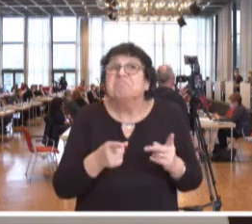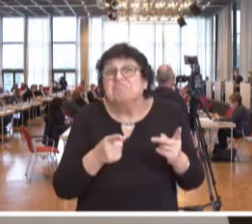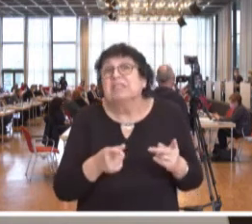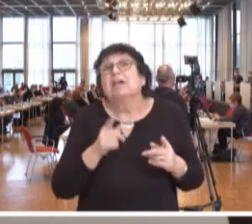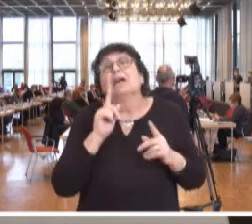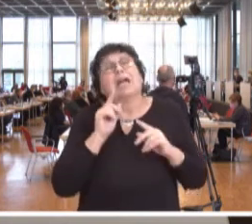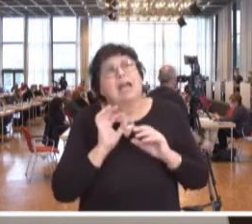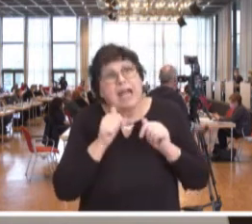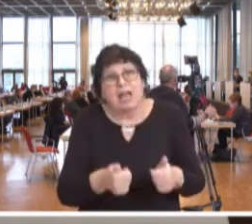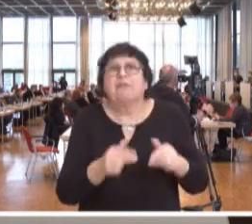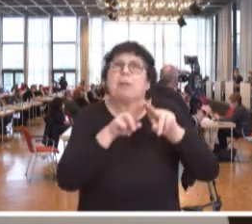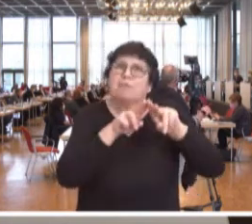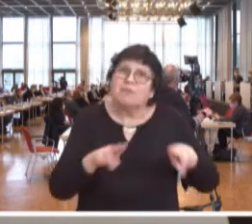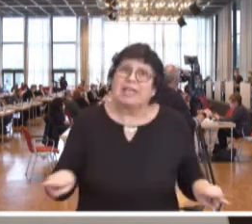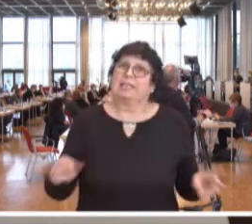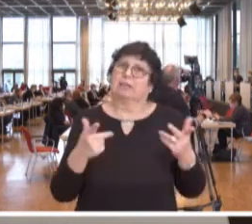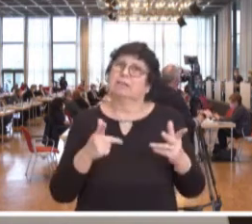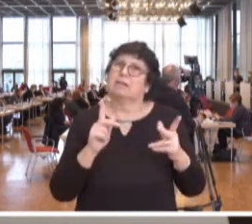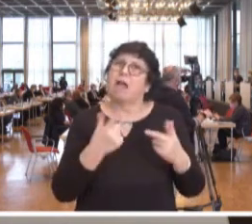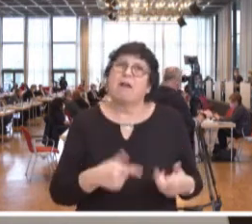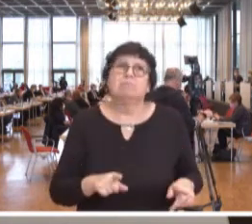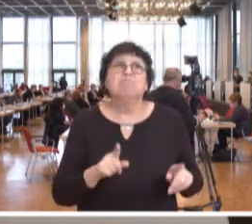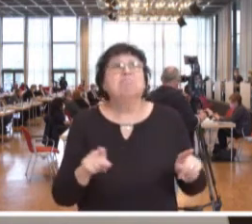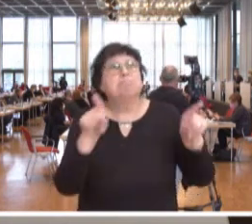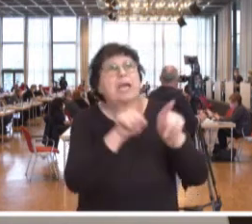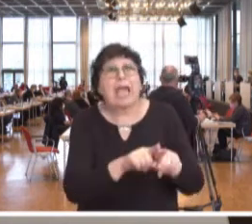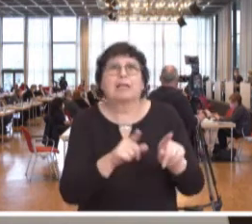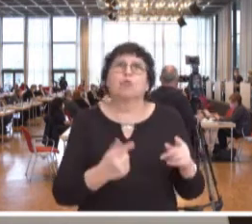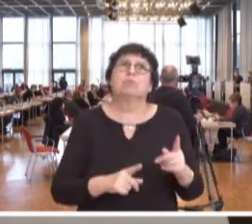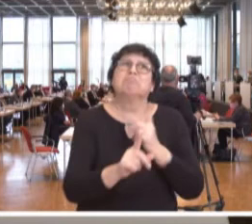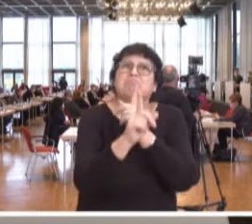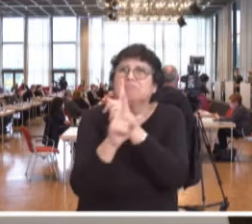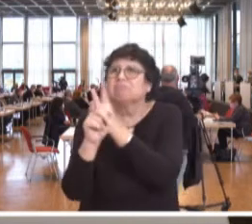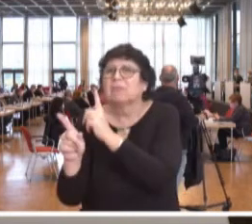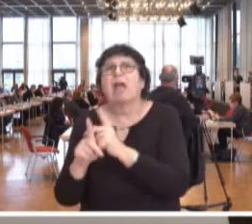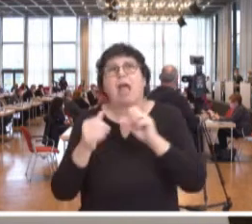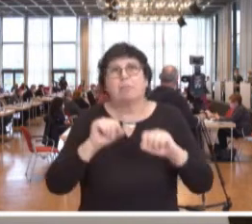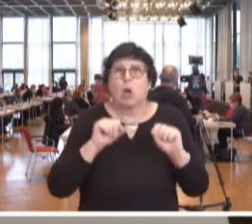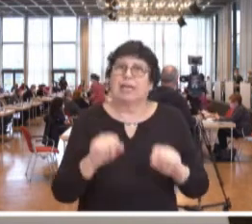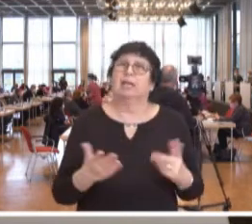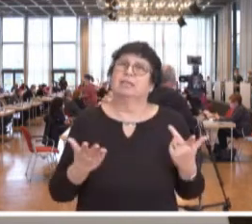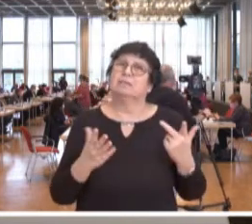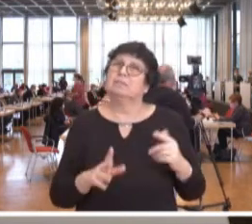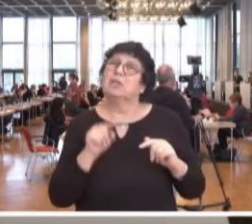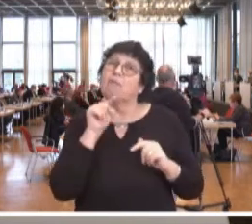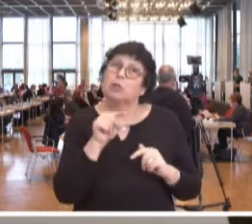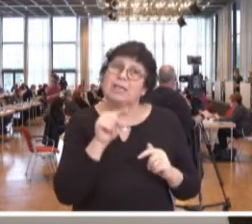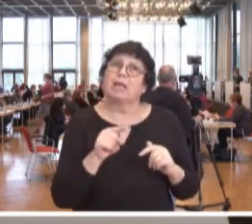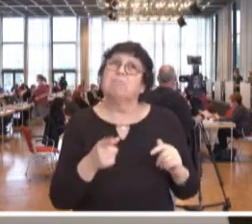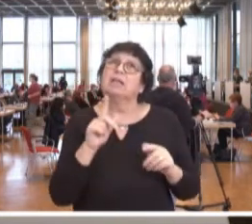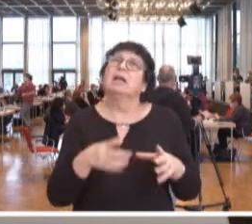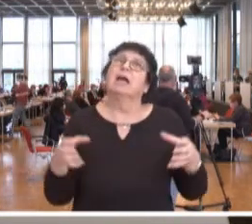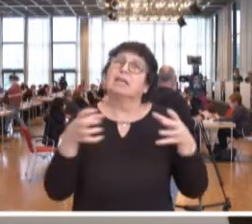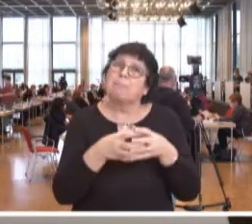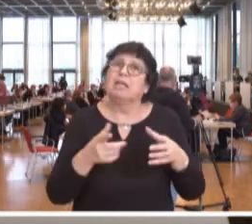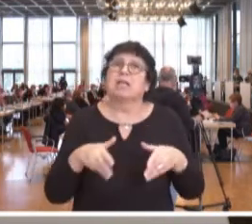dem Frieden, weil sie Begegnungen ermöglichen, Zusammenarbeit ermöglichen, von der ausgehend man doch einen gemeinsamen Weg finden